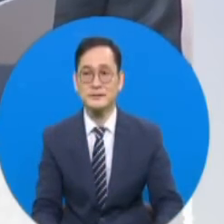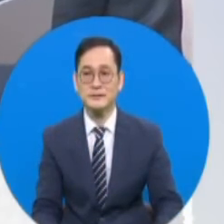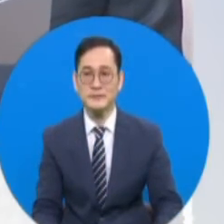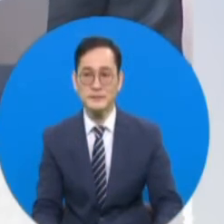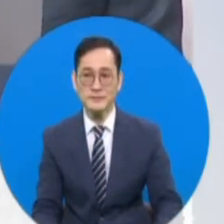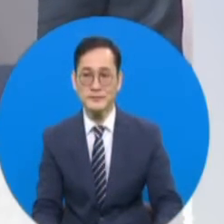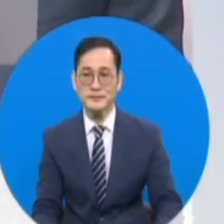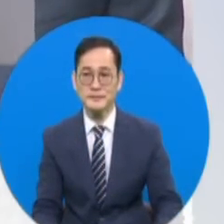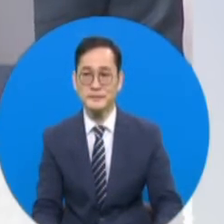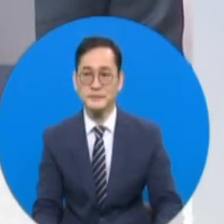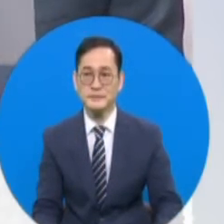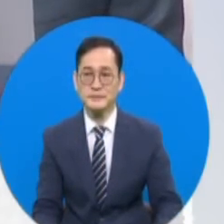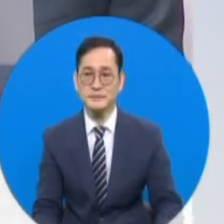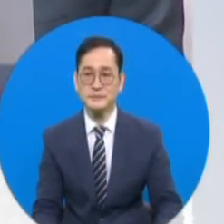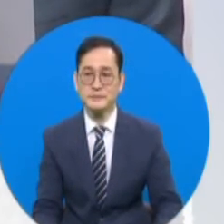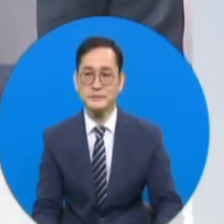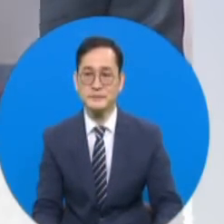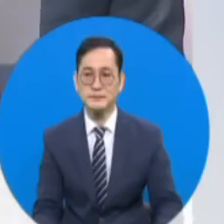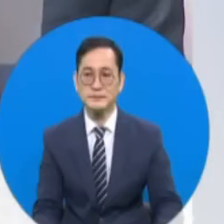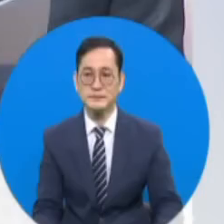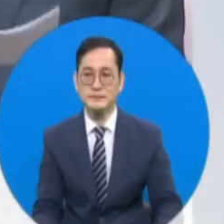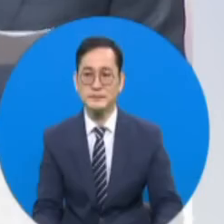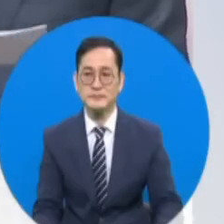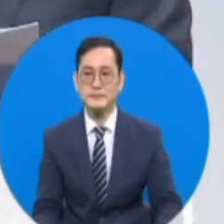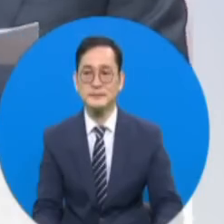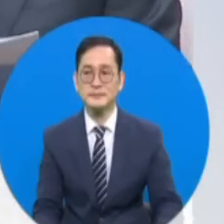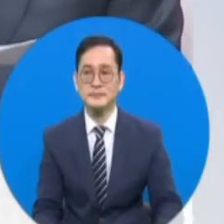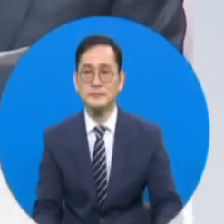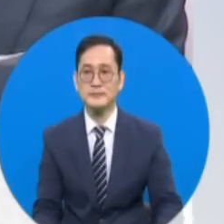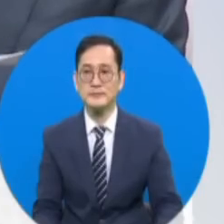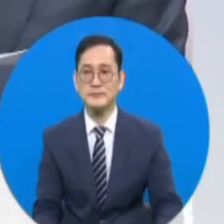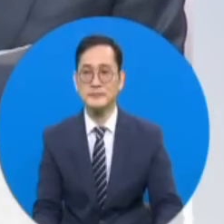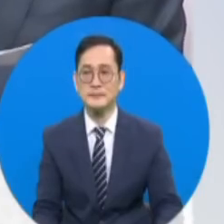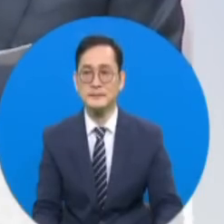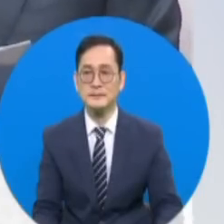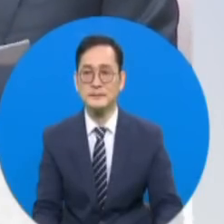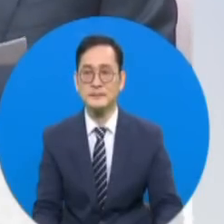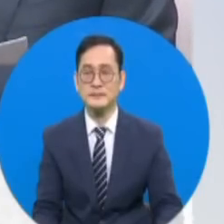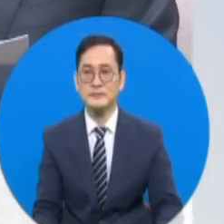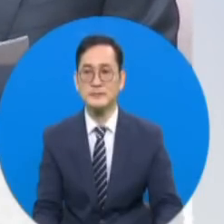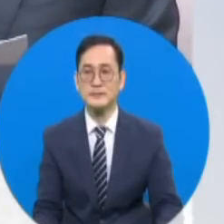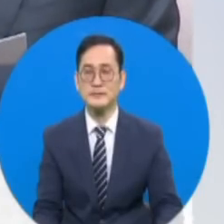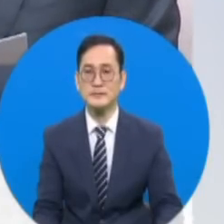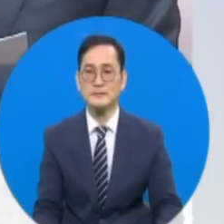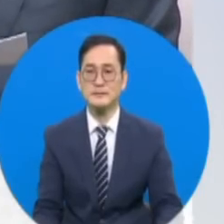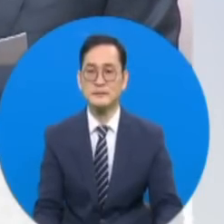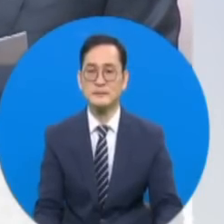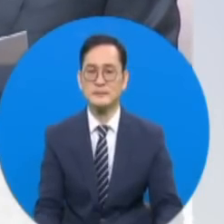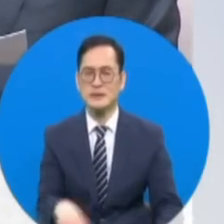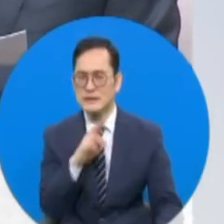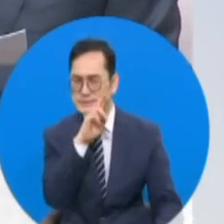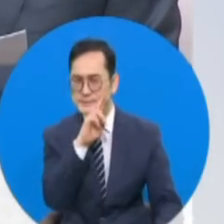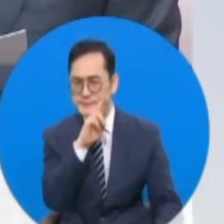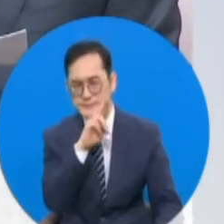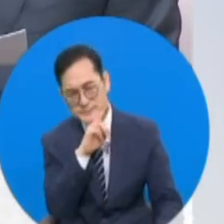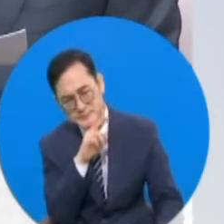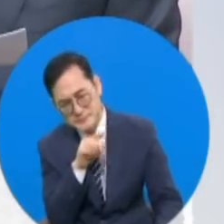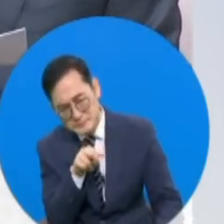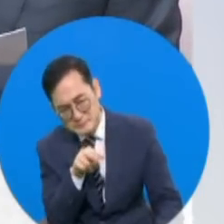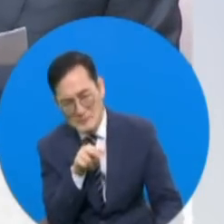일단은 어제 해명한 것에 의하면 요런 부분은 아닌 거 같고요 다만 어 추가적으로 제기되는